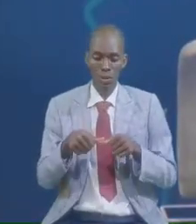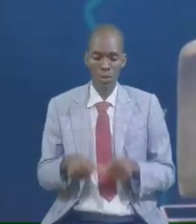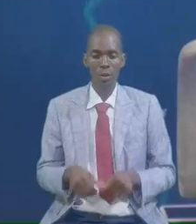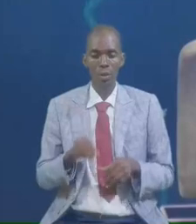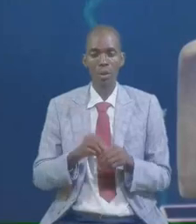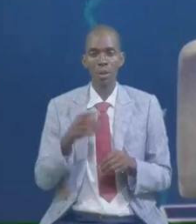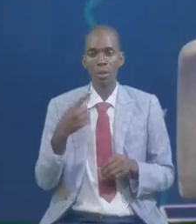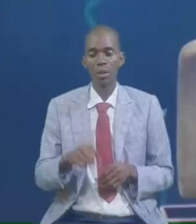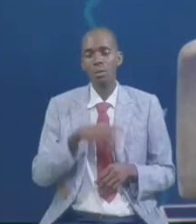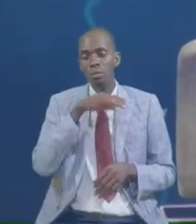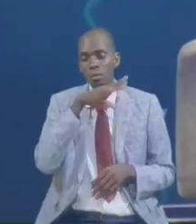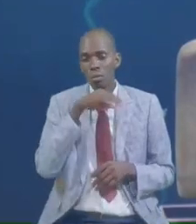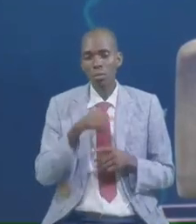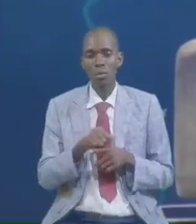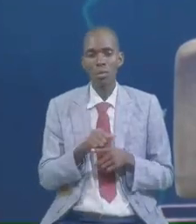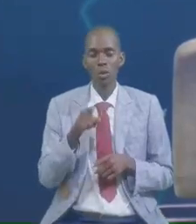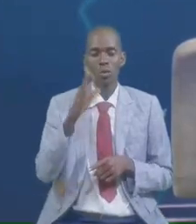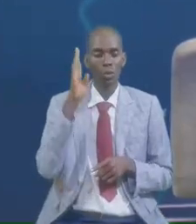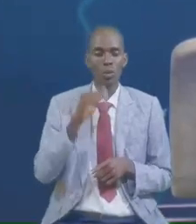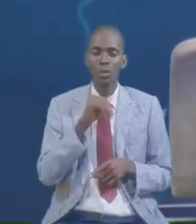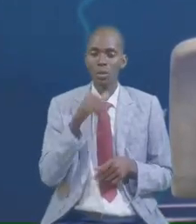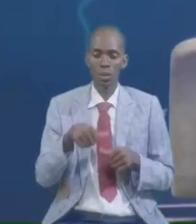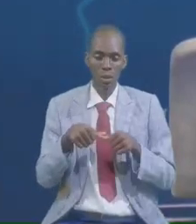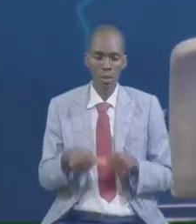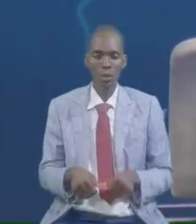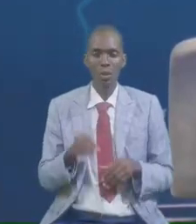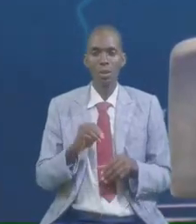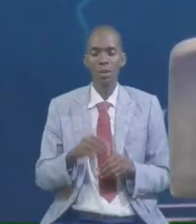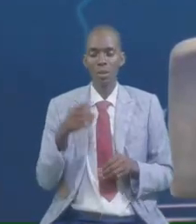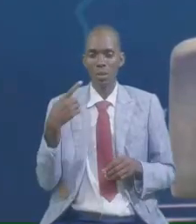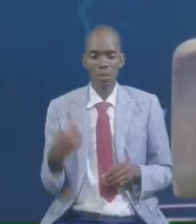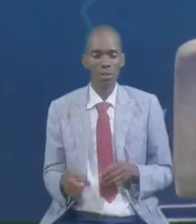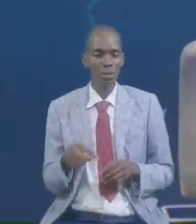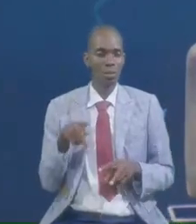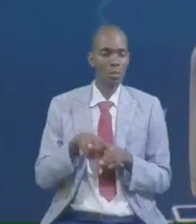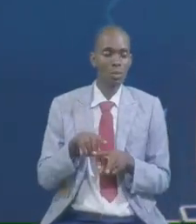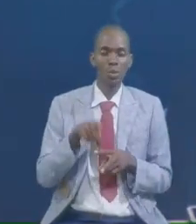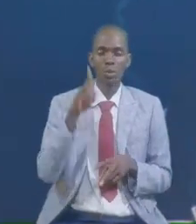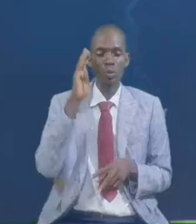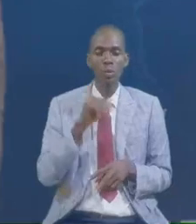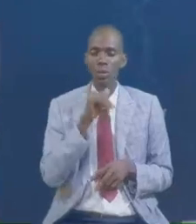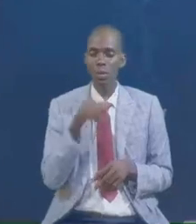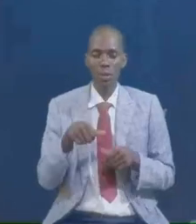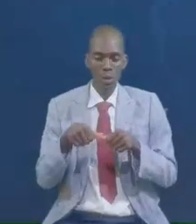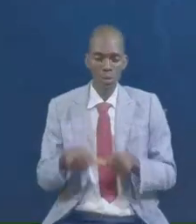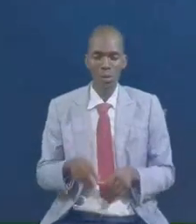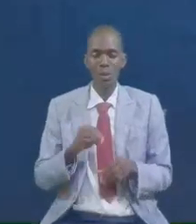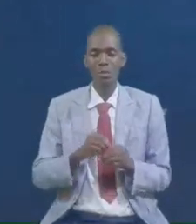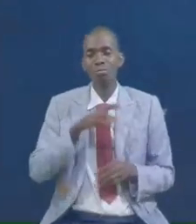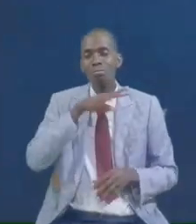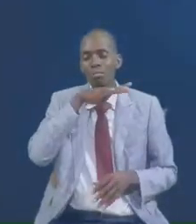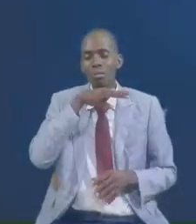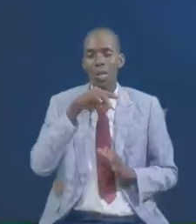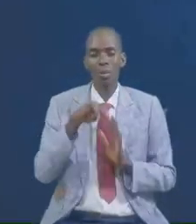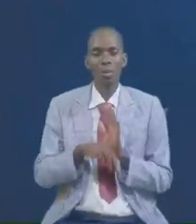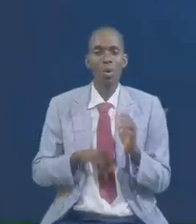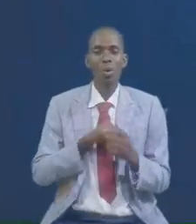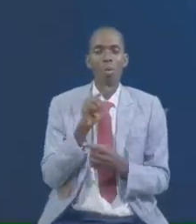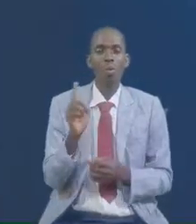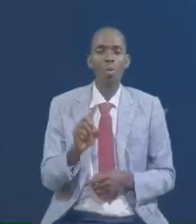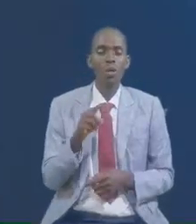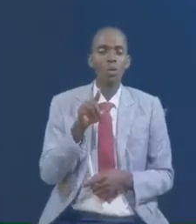la corruption. Tu ne vas pas demeurer dans la dégradation. Tu ne vas pas demeurer dans la souillure. Là